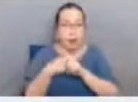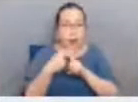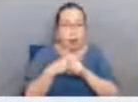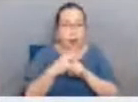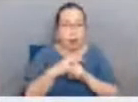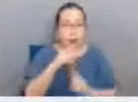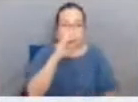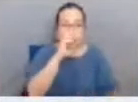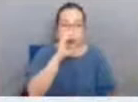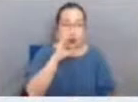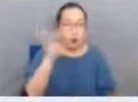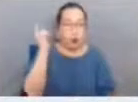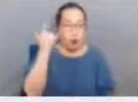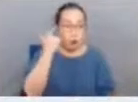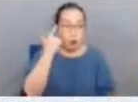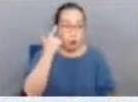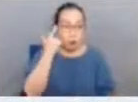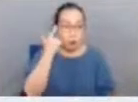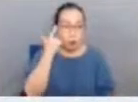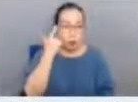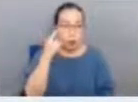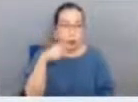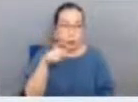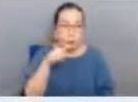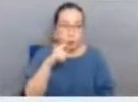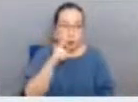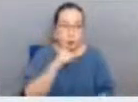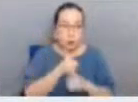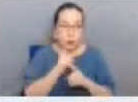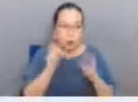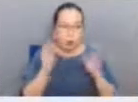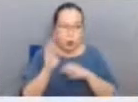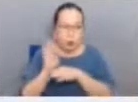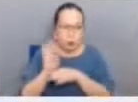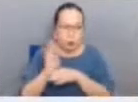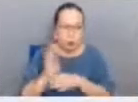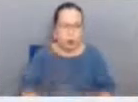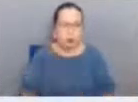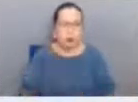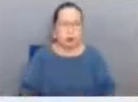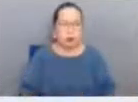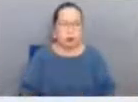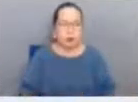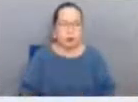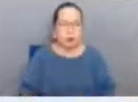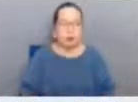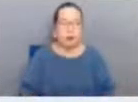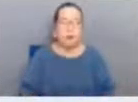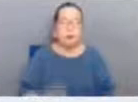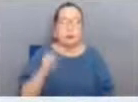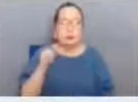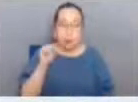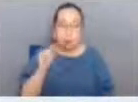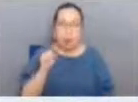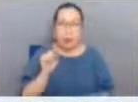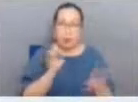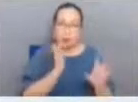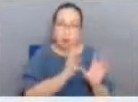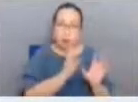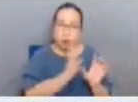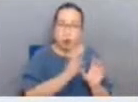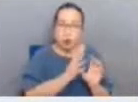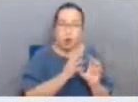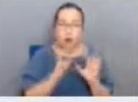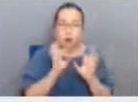314,079 ang total number of confirmed cases. Naitala ang 2,415 new COVID-19 cases. Naitala rin kahapon